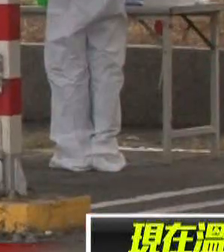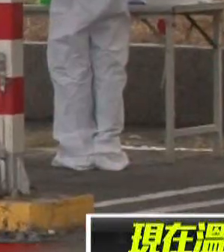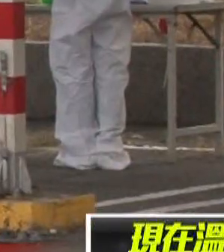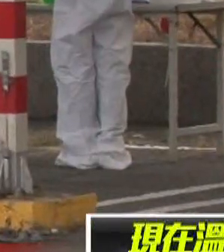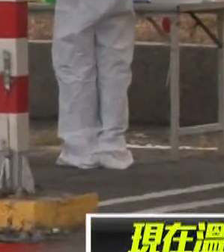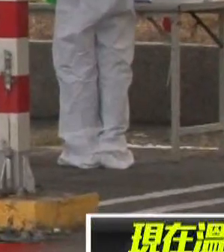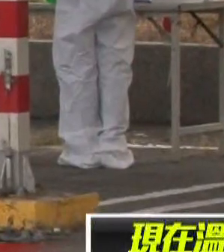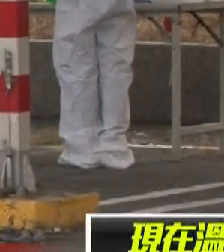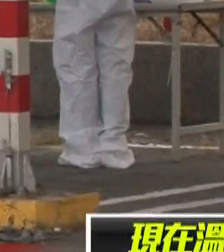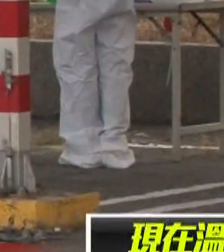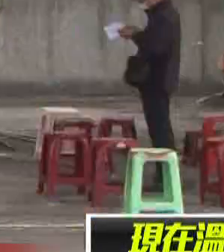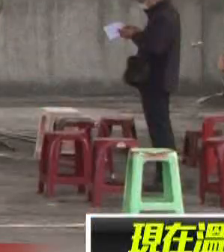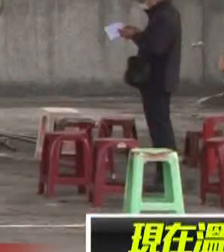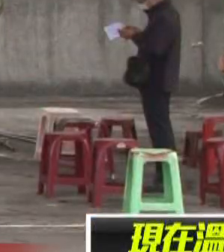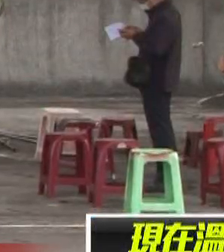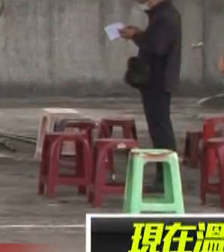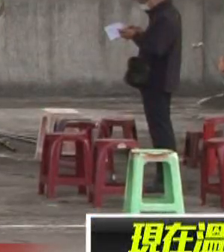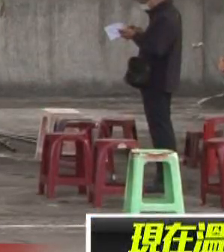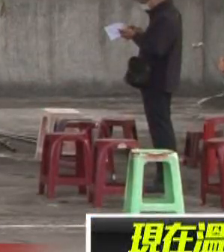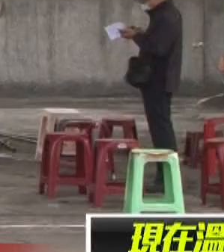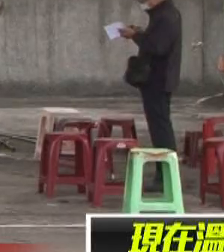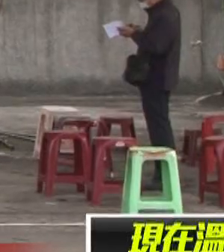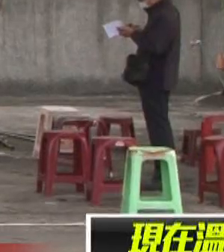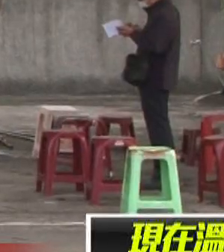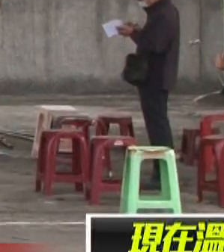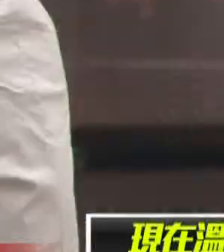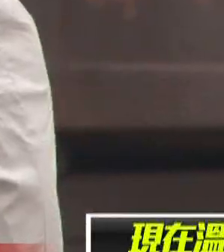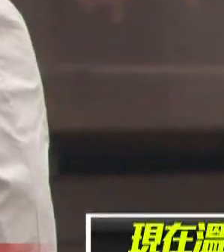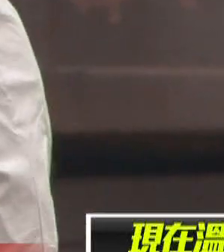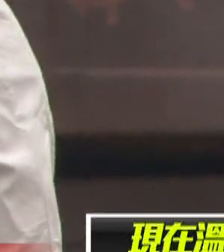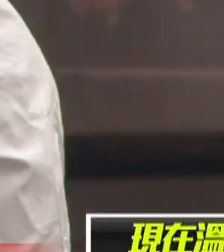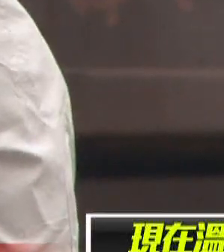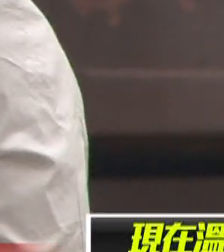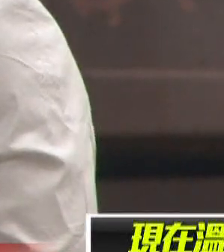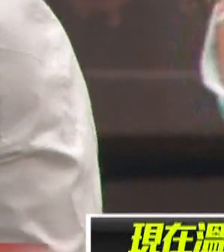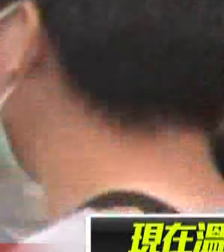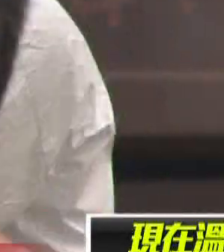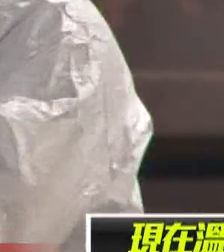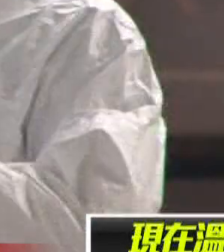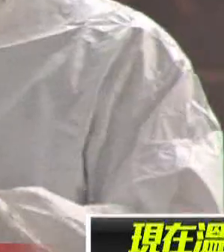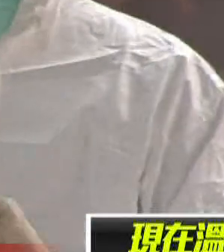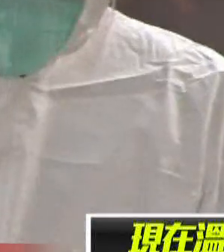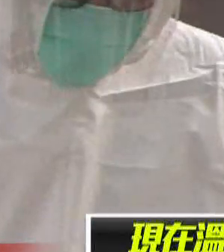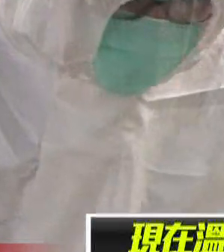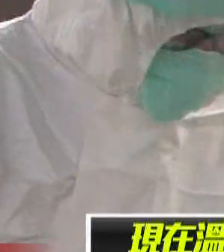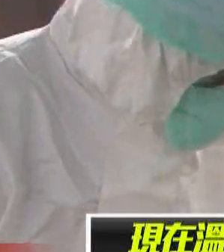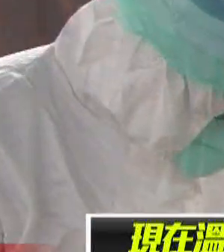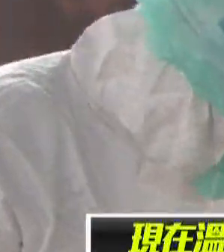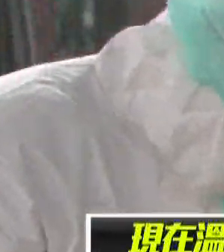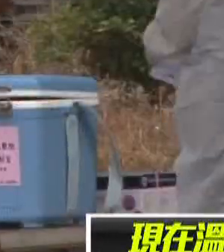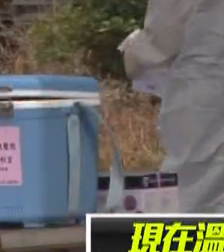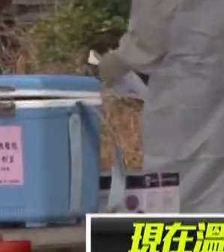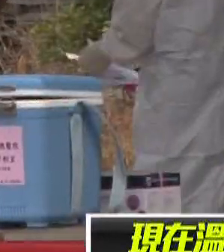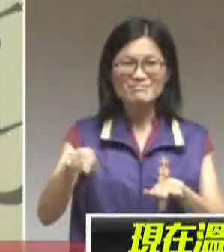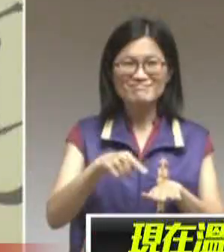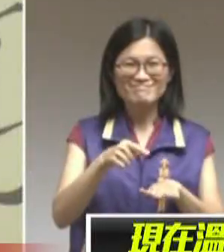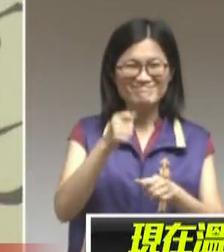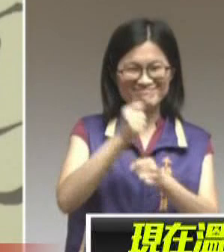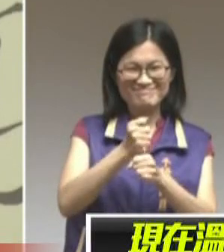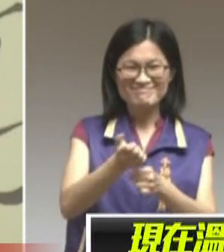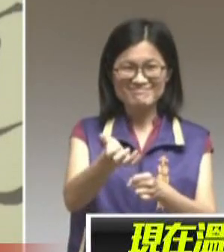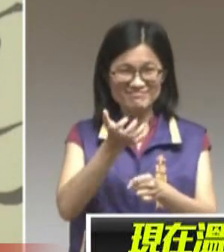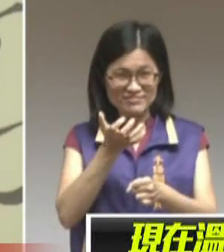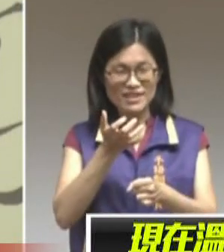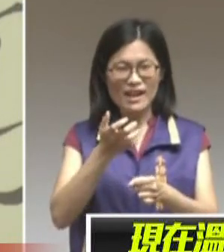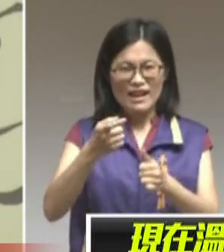迈更宣布，开工前在高雄港工作的人跟造船厂相关工作人员都要先筛检，否则不能进场。 要做